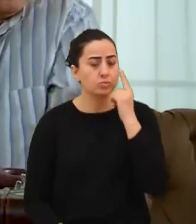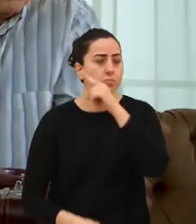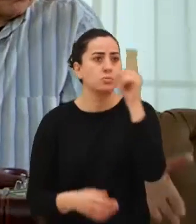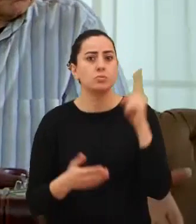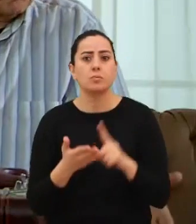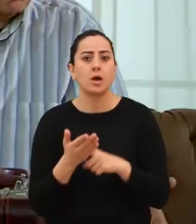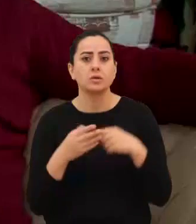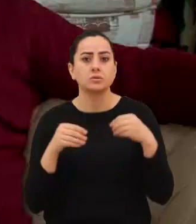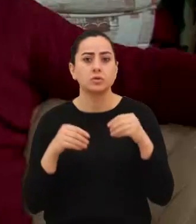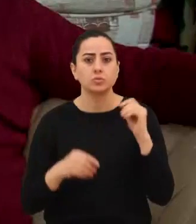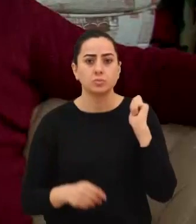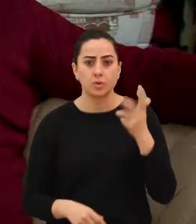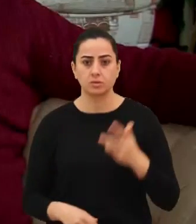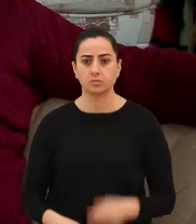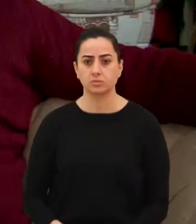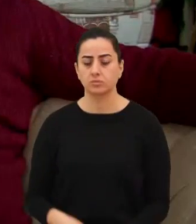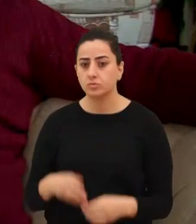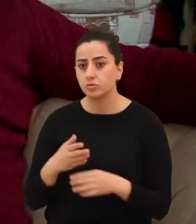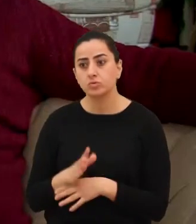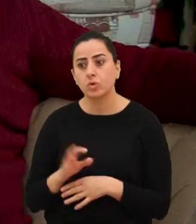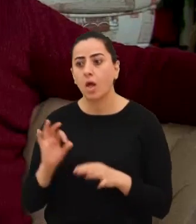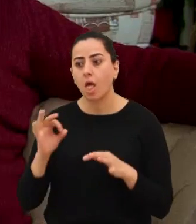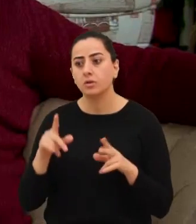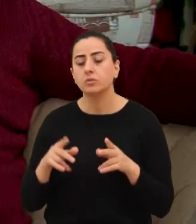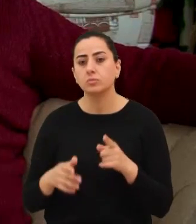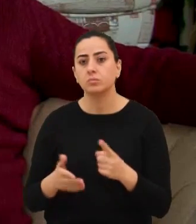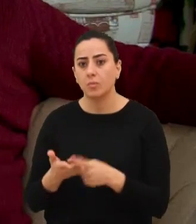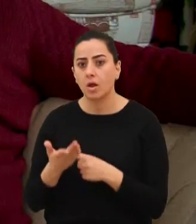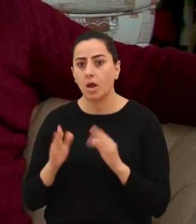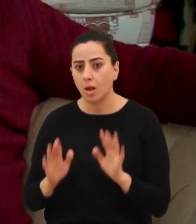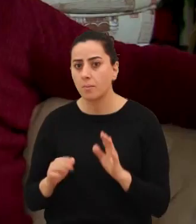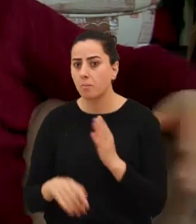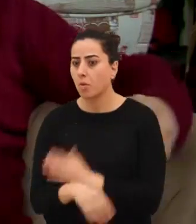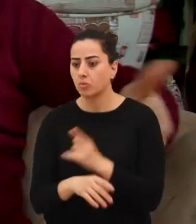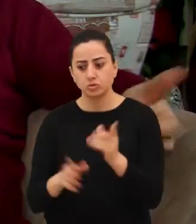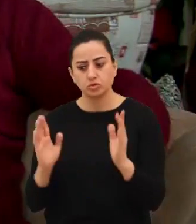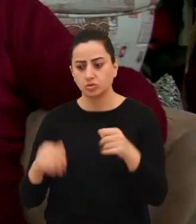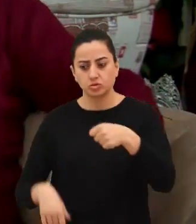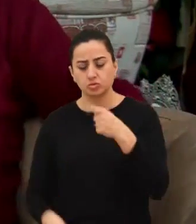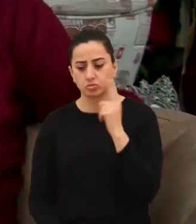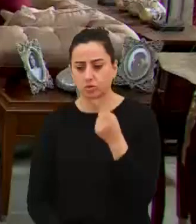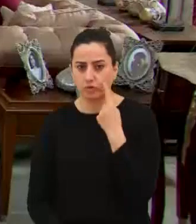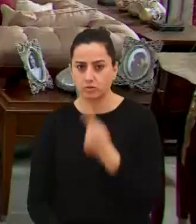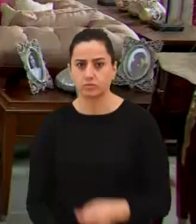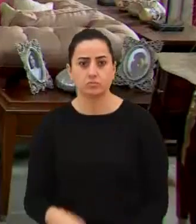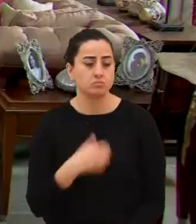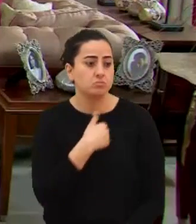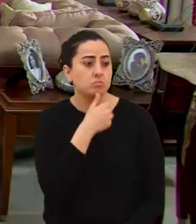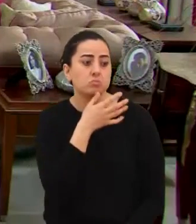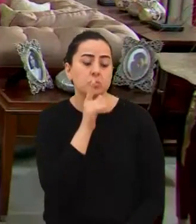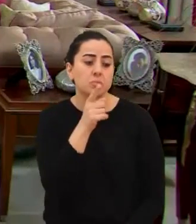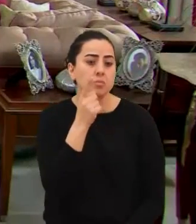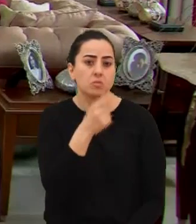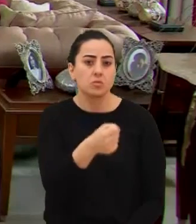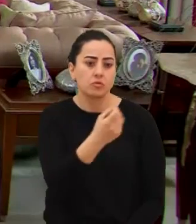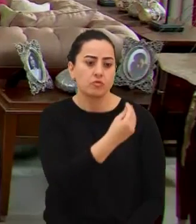kuyumcularda falan satılıyormuş. Doğru diyorsunuz, öyle dur, değerlidir de hiç memleketten böyle çanta içinde gelmemişti. Vallahi babacığım ben bilmiyorum. Bana